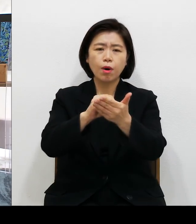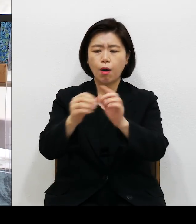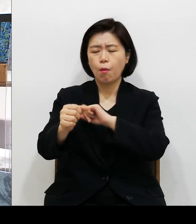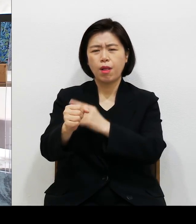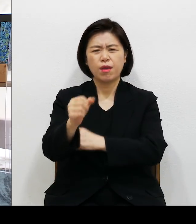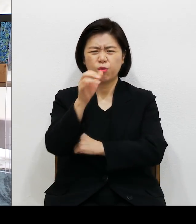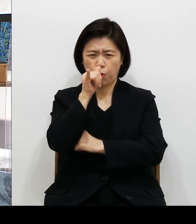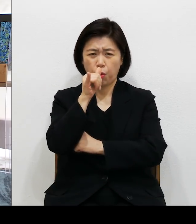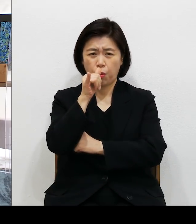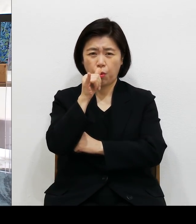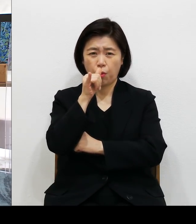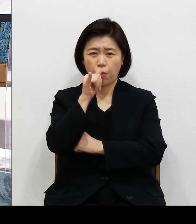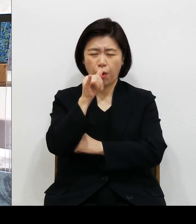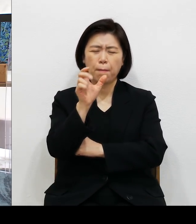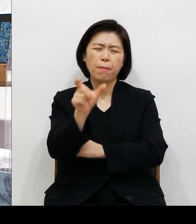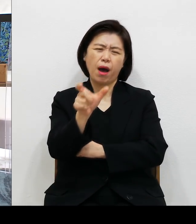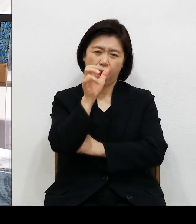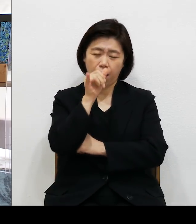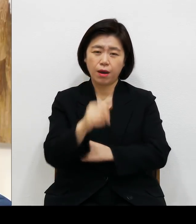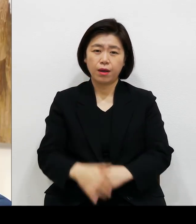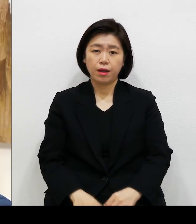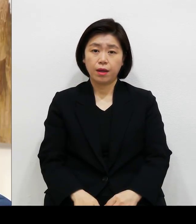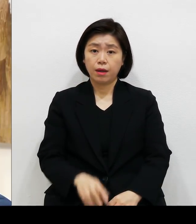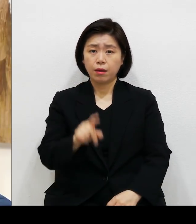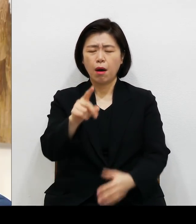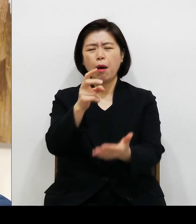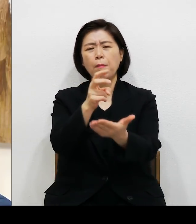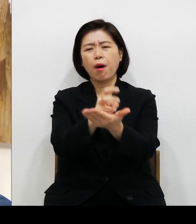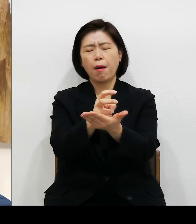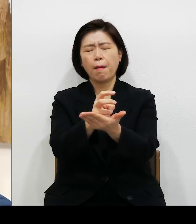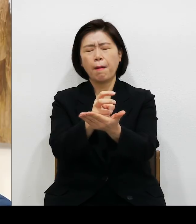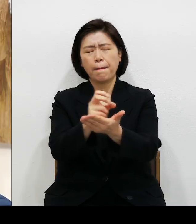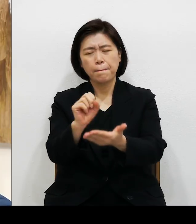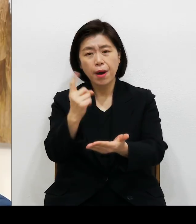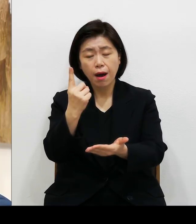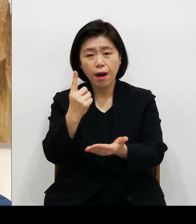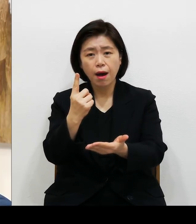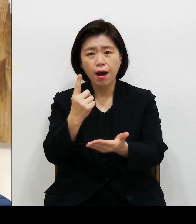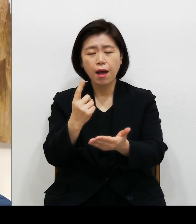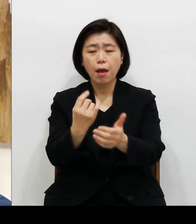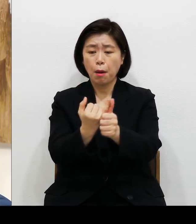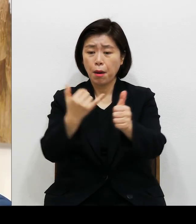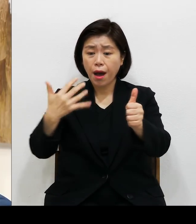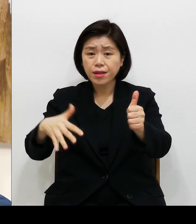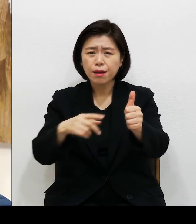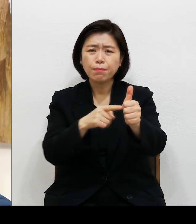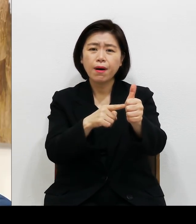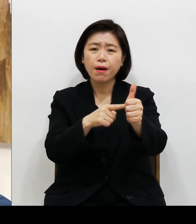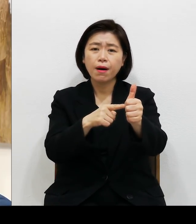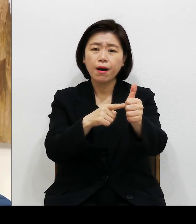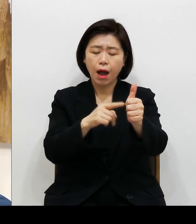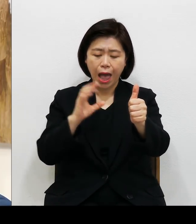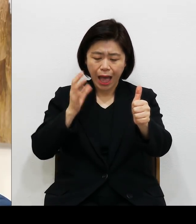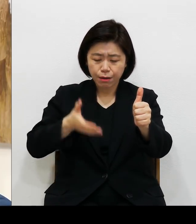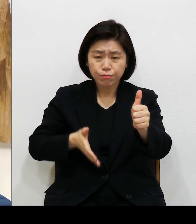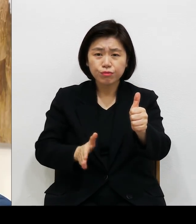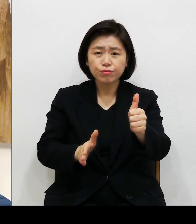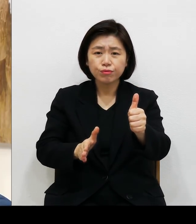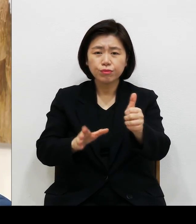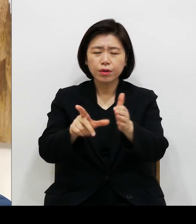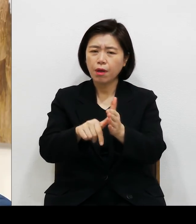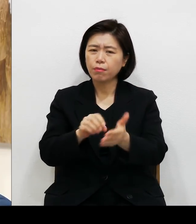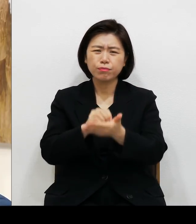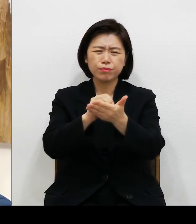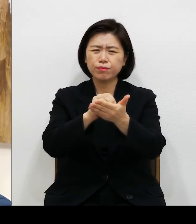이렇게 명시가 돼 있어요. 네. 그 법에 걸려서 아빠들은 이제 혼자서는 출생 신고를 하는 그